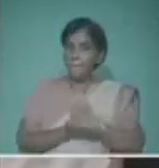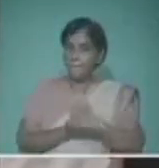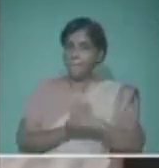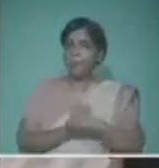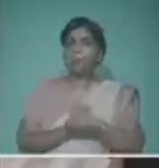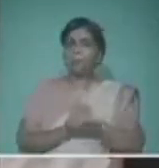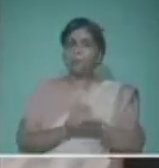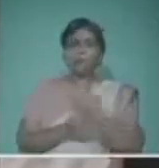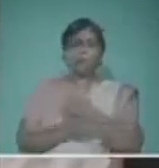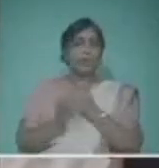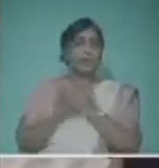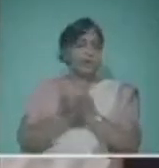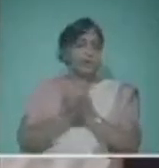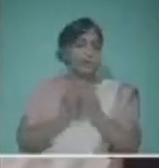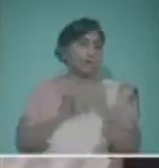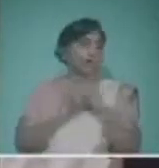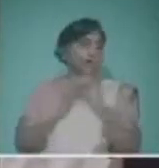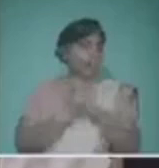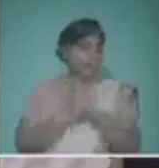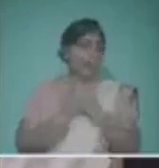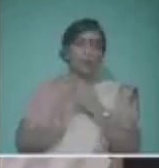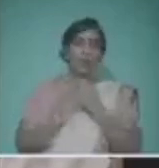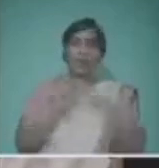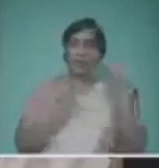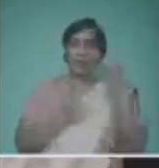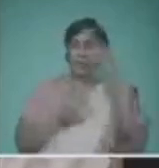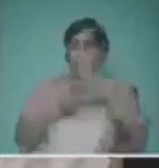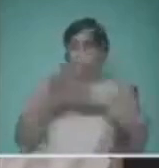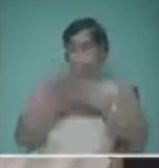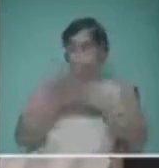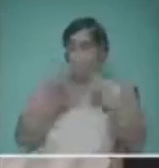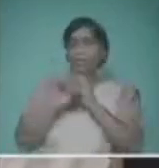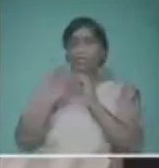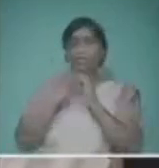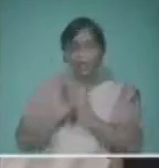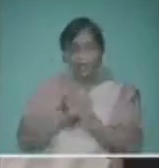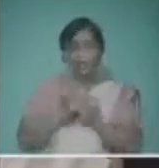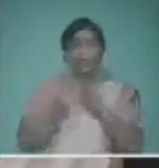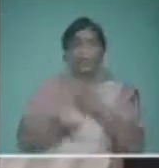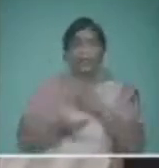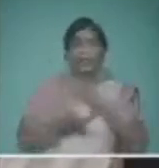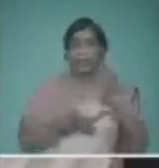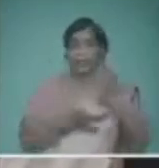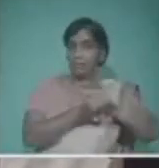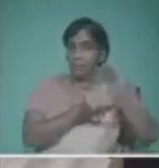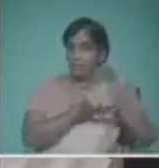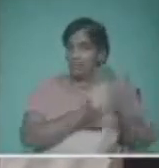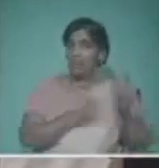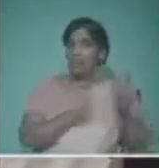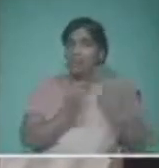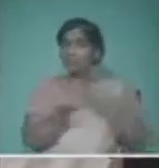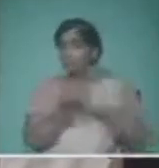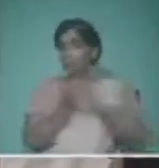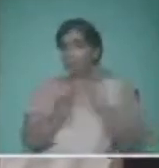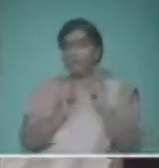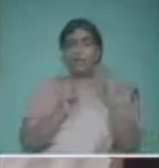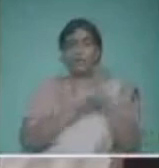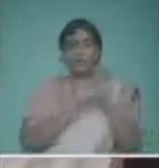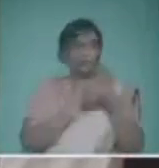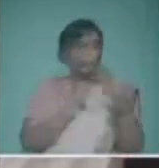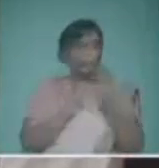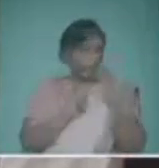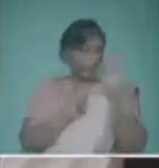විදේශ සම්පත් දෙපාර්තමේන්තුව ජාතික අයවැය දෙපාර්තමේන්තුව සහ භාණ්ඩාගාර මෙහෙයුම් දෙපාර්තමේන්තුව යටතේ සිදු